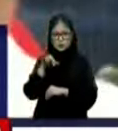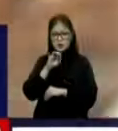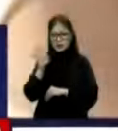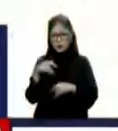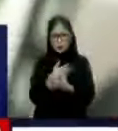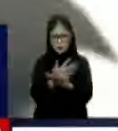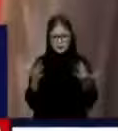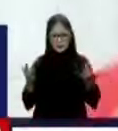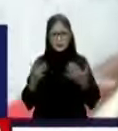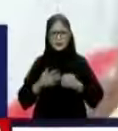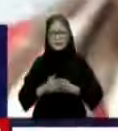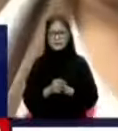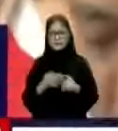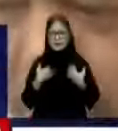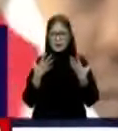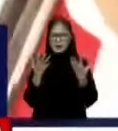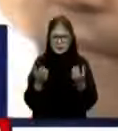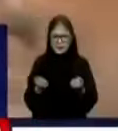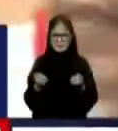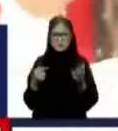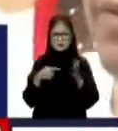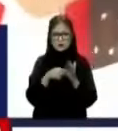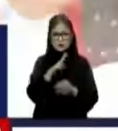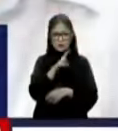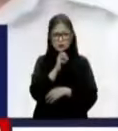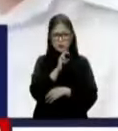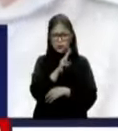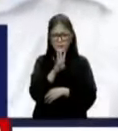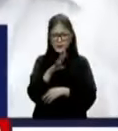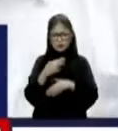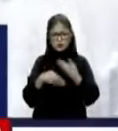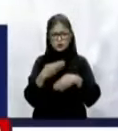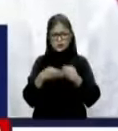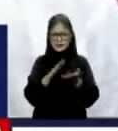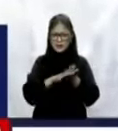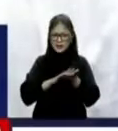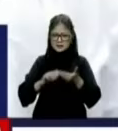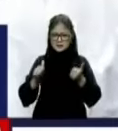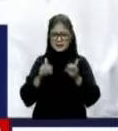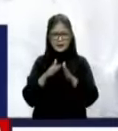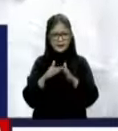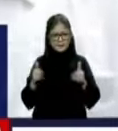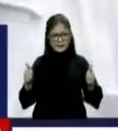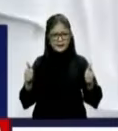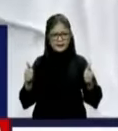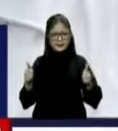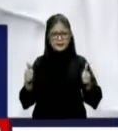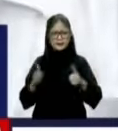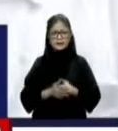Betul, dan kita semua berharap pemilu 2024 ini bisa berjalan tertib, lancar, dan damai. Nah, kita dengarkan pernyataan